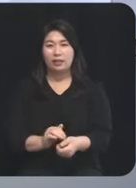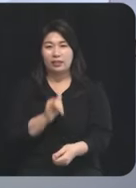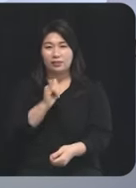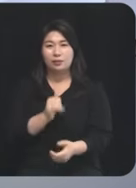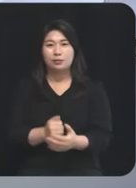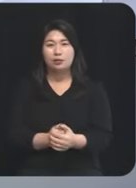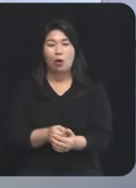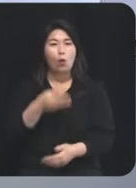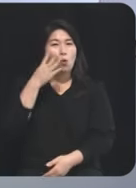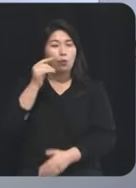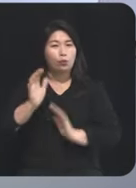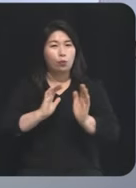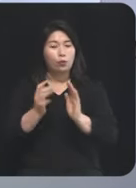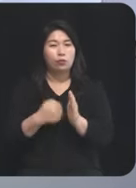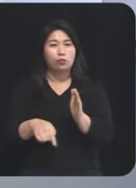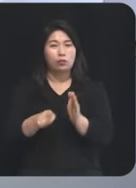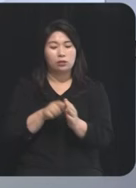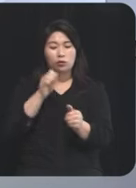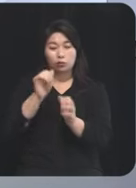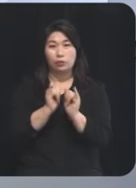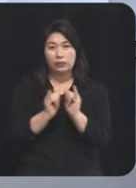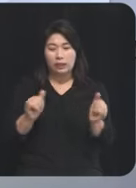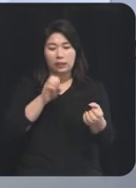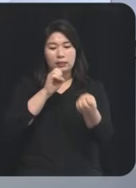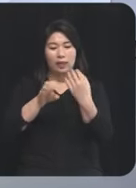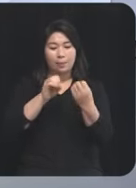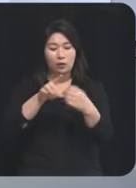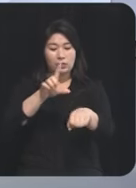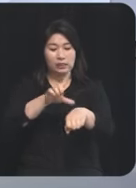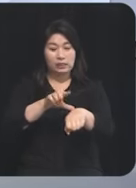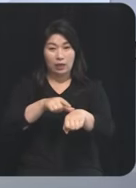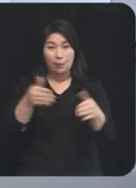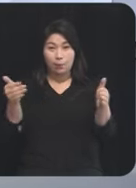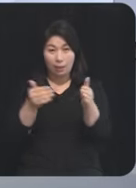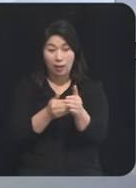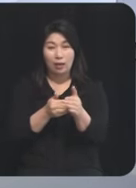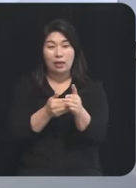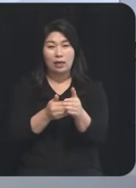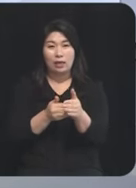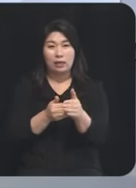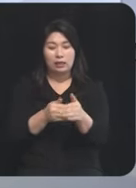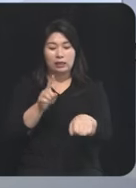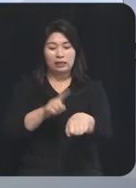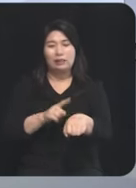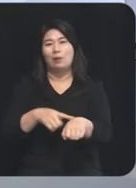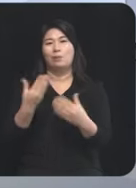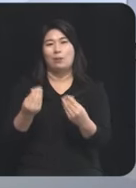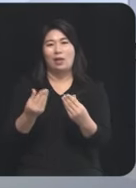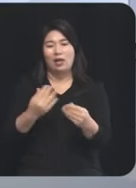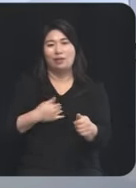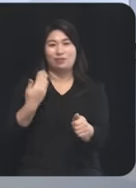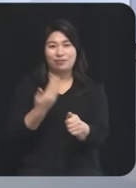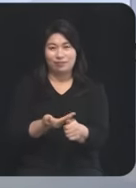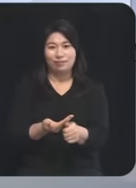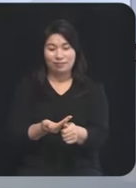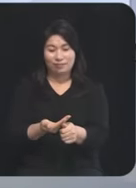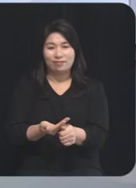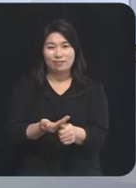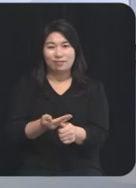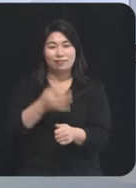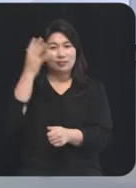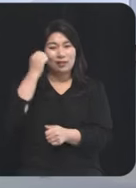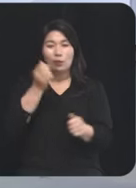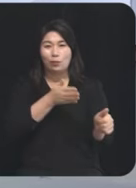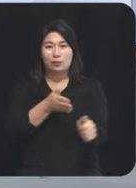있습니다. 원활한 토론을 위해서 후보들의 답변 시간이 다 되면 제가 시간 다 됐습니다 라고 말씀을 드리는 점 참고해